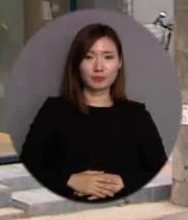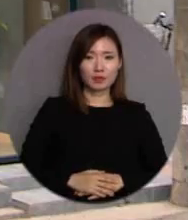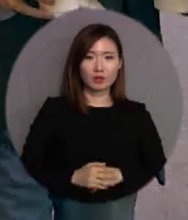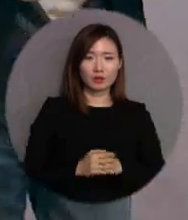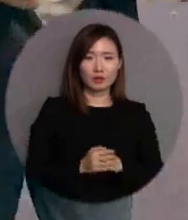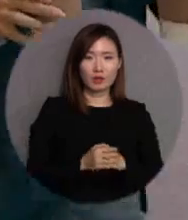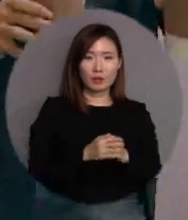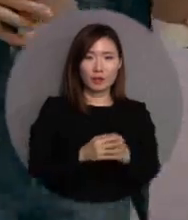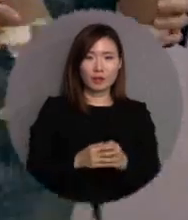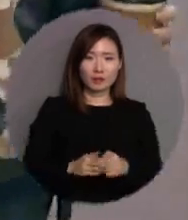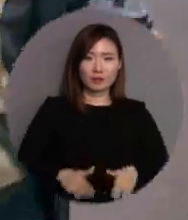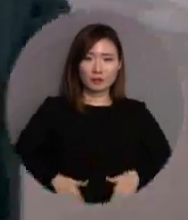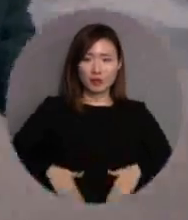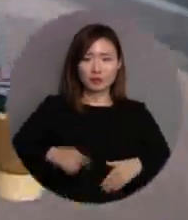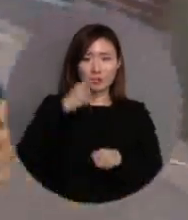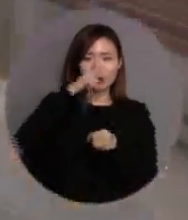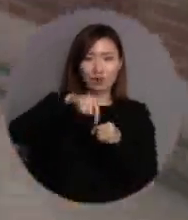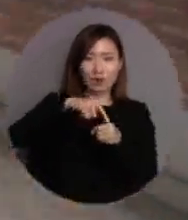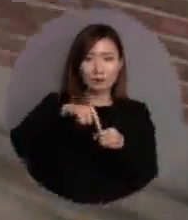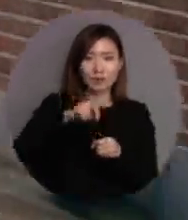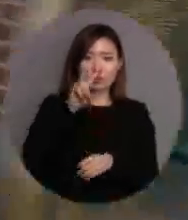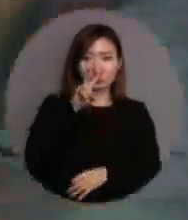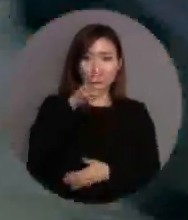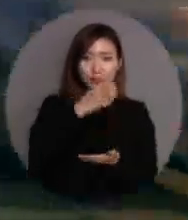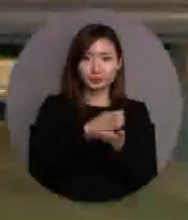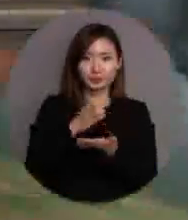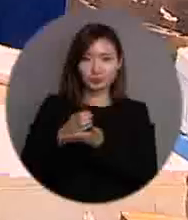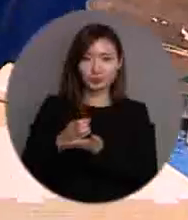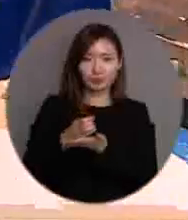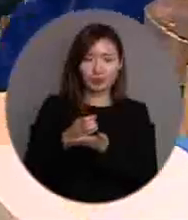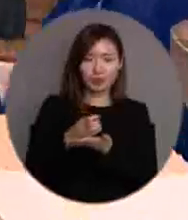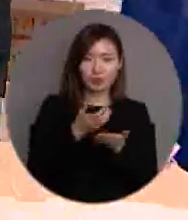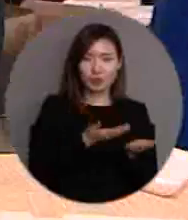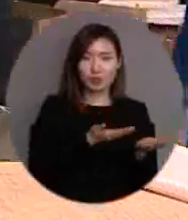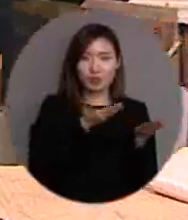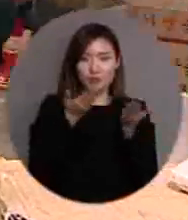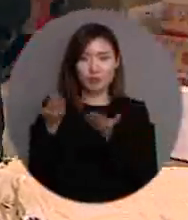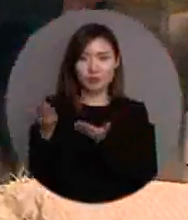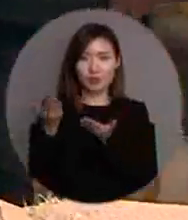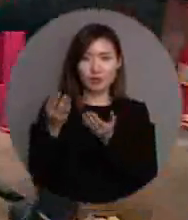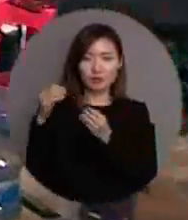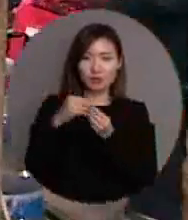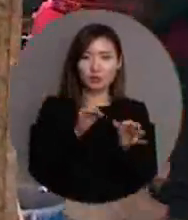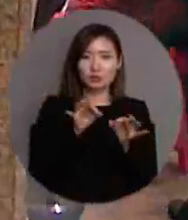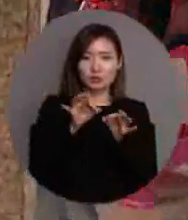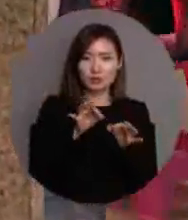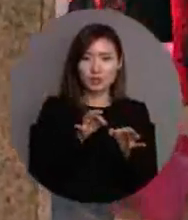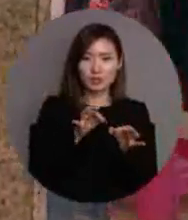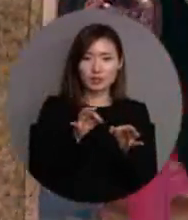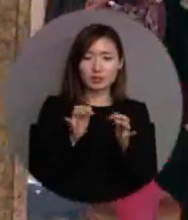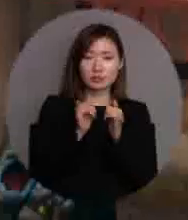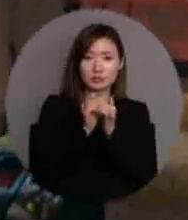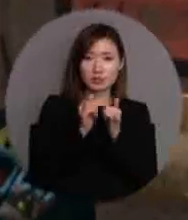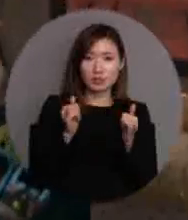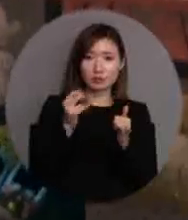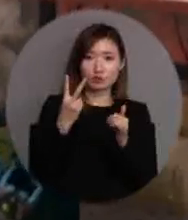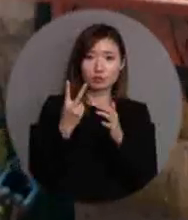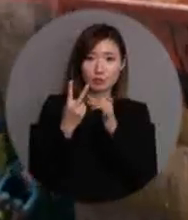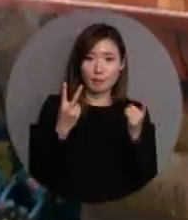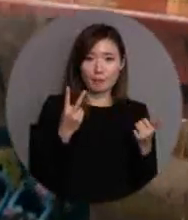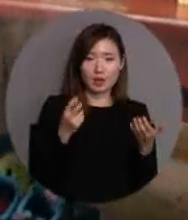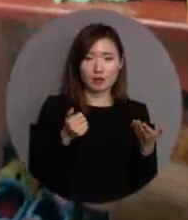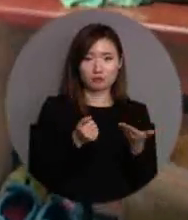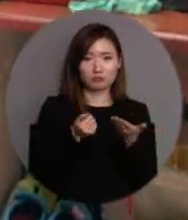막 뽑아낸 따뜻한 원두커피 두자니 커피숍을 나섭니다 커피는 전통 시장에서 장사를 하고 있는 상인에게